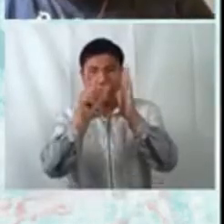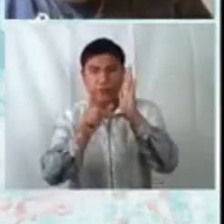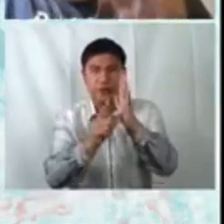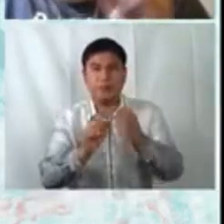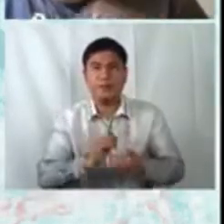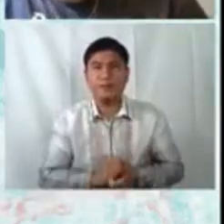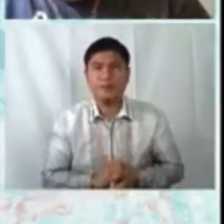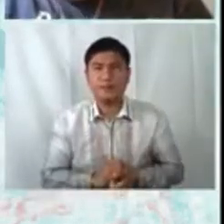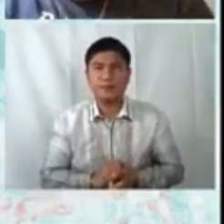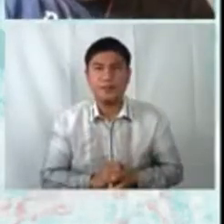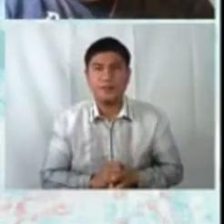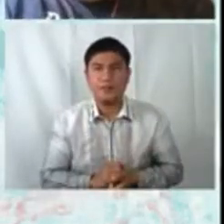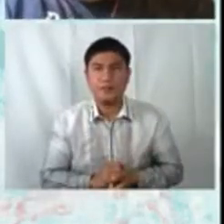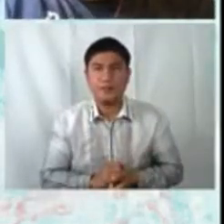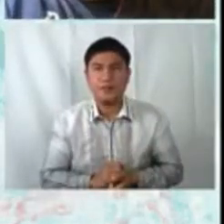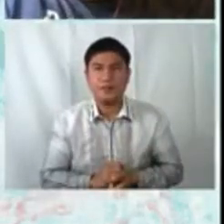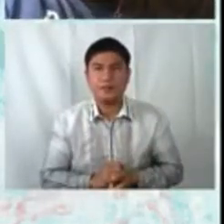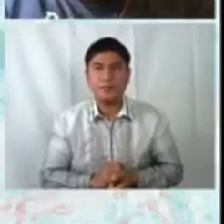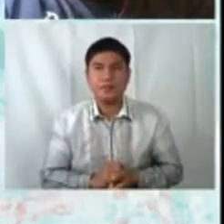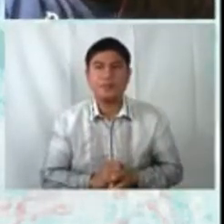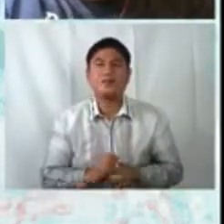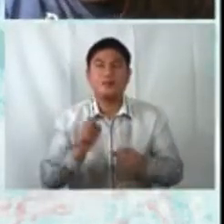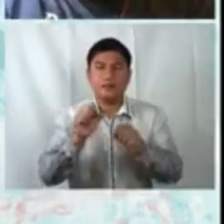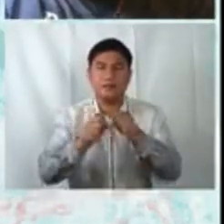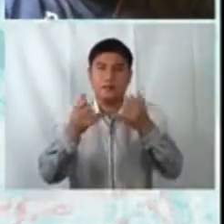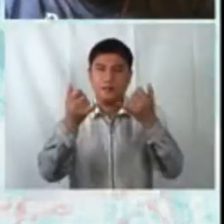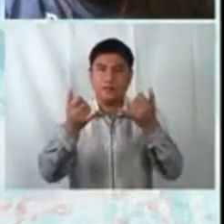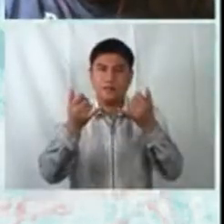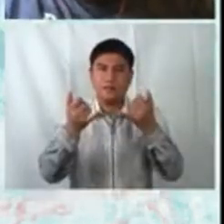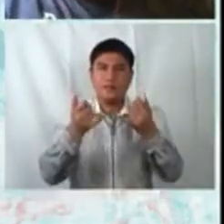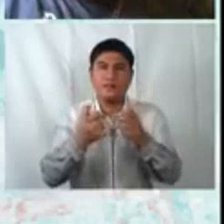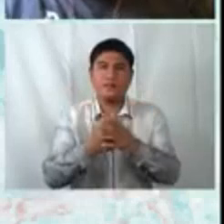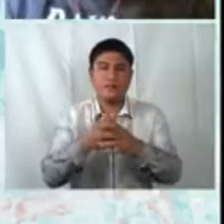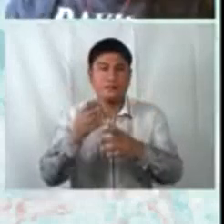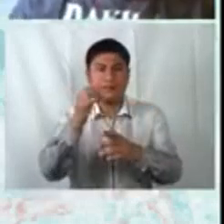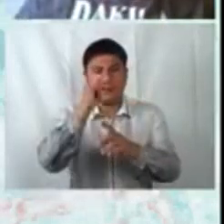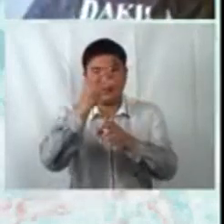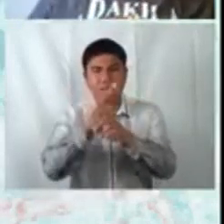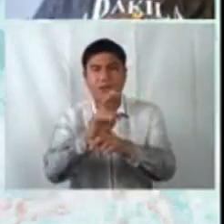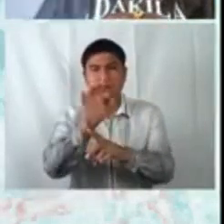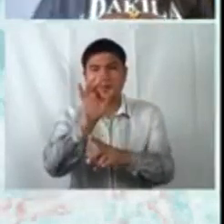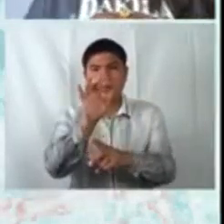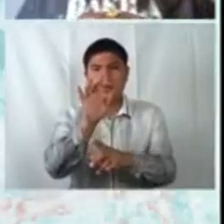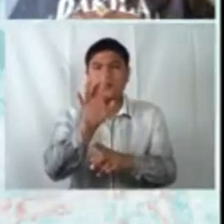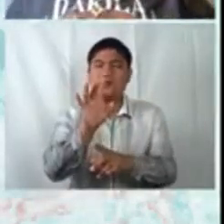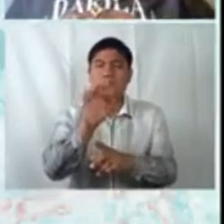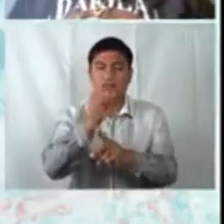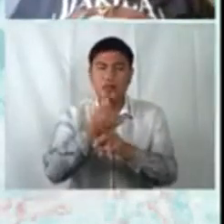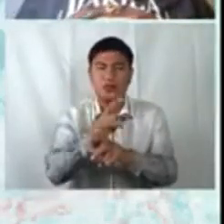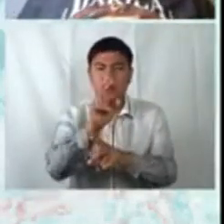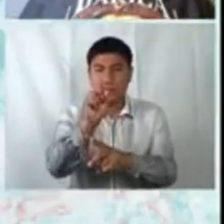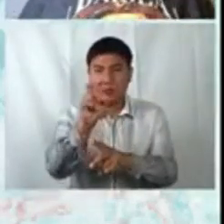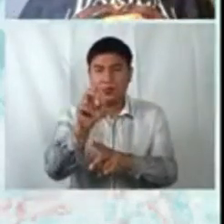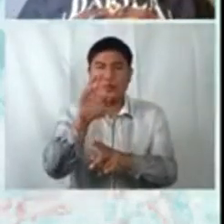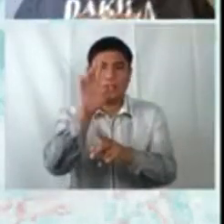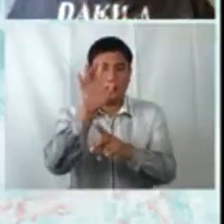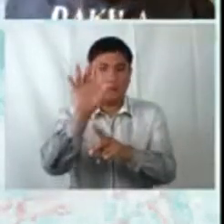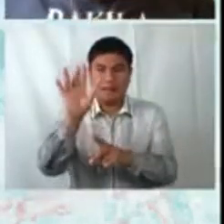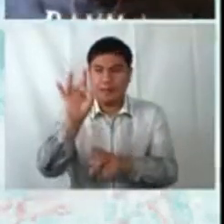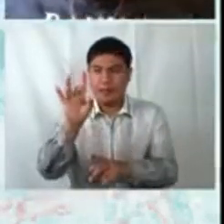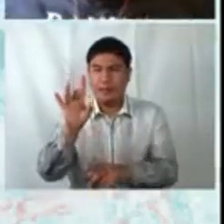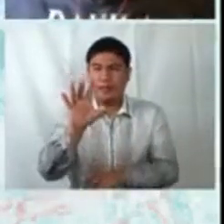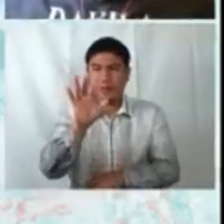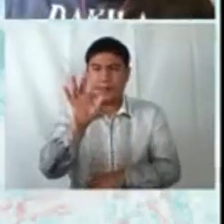So, yun po ang ating paglilinaw. Yan po ang araw ng June 12, 1898. And eventually po, ang